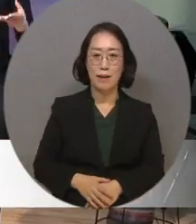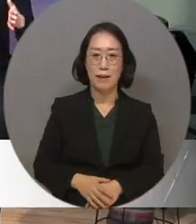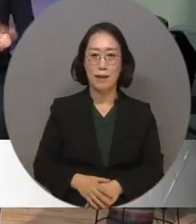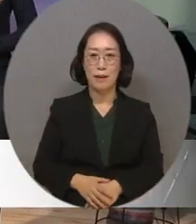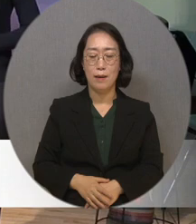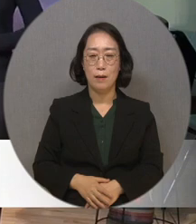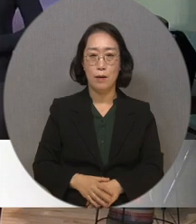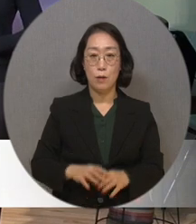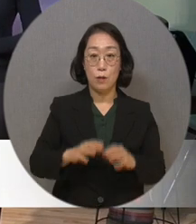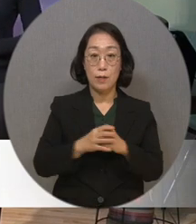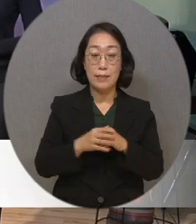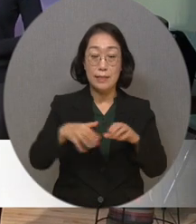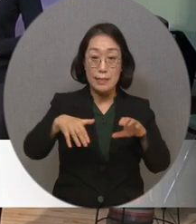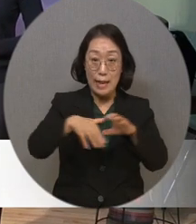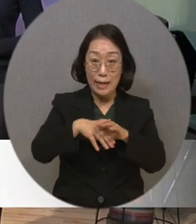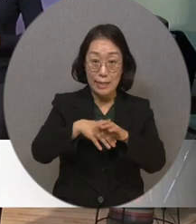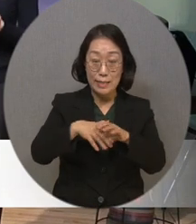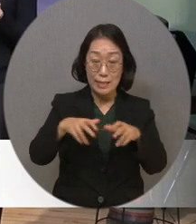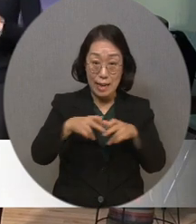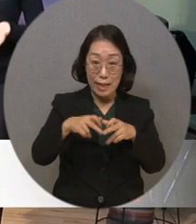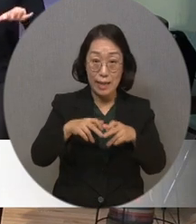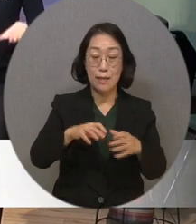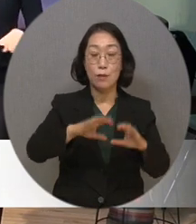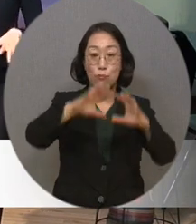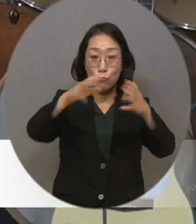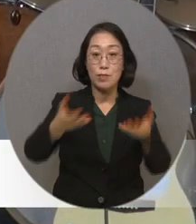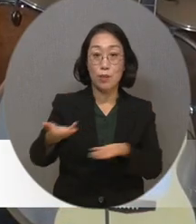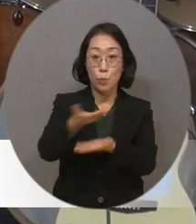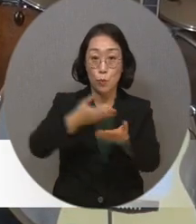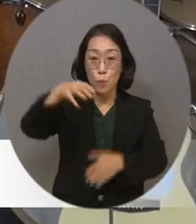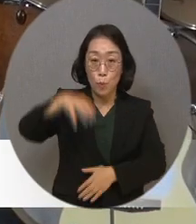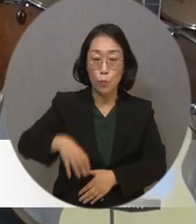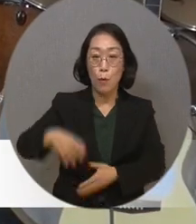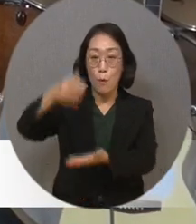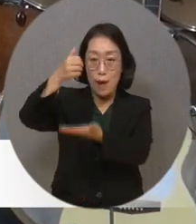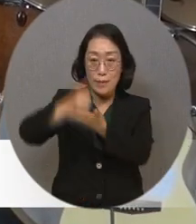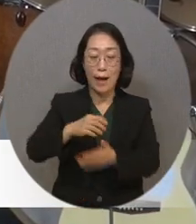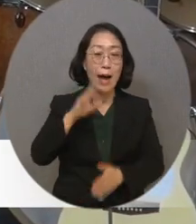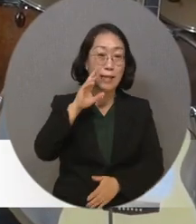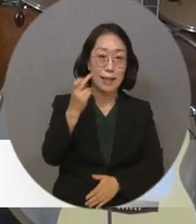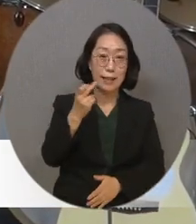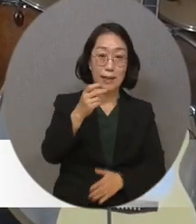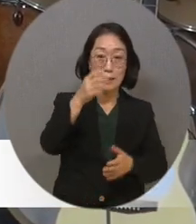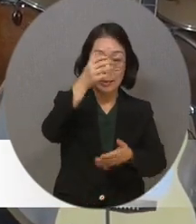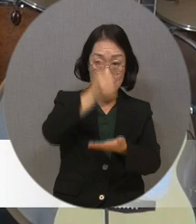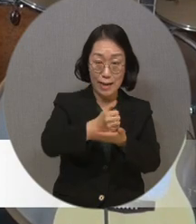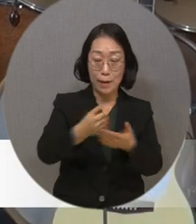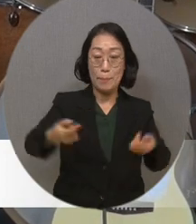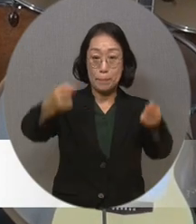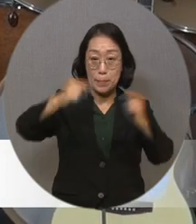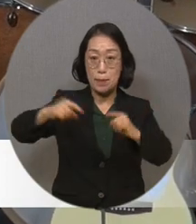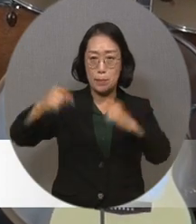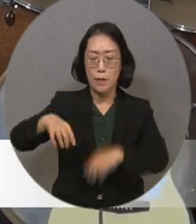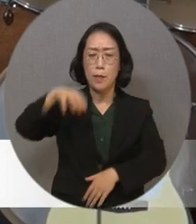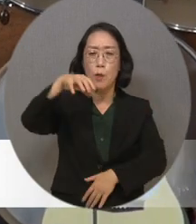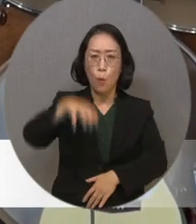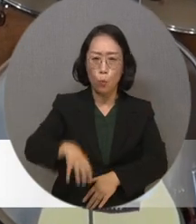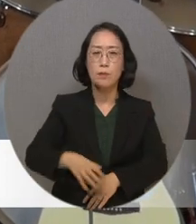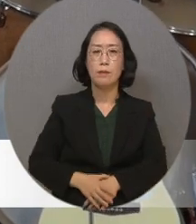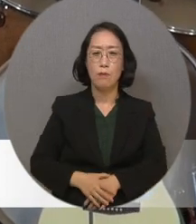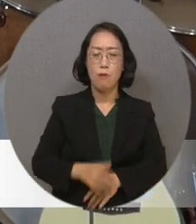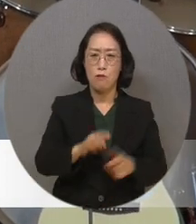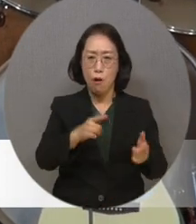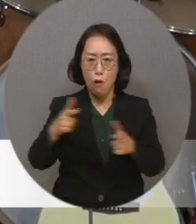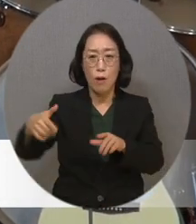사단법인 국제장애인문화교류 충남협회 김소당 회장과 박경기 아산시장이 참석해 아산에서 펼쳐지는